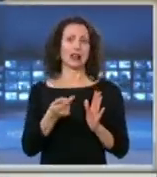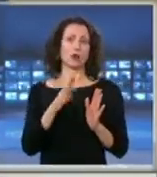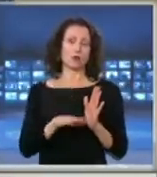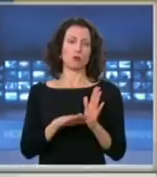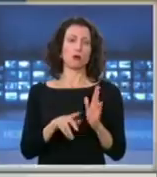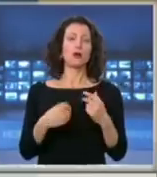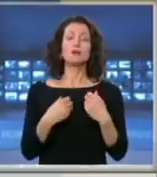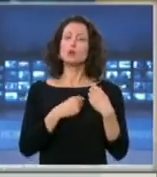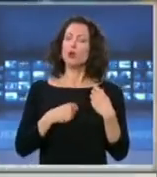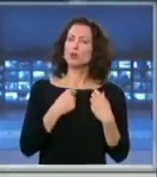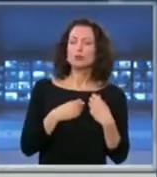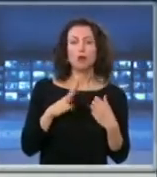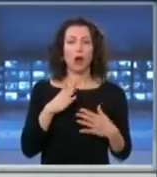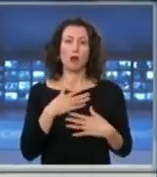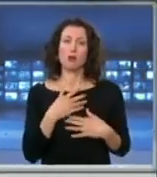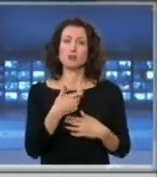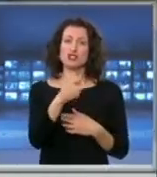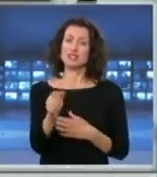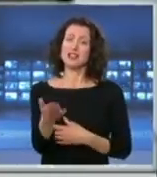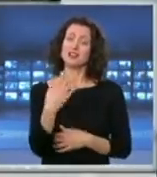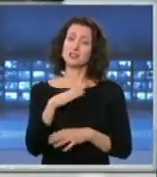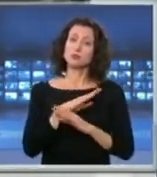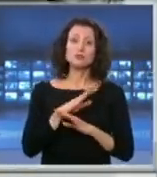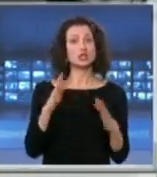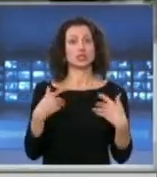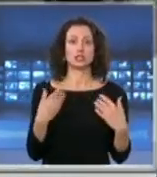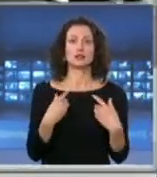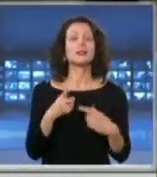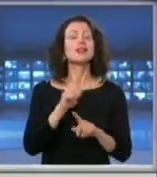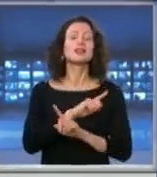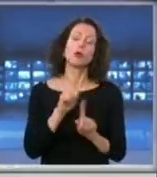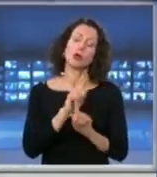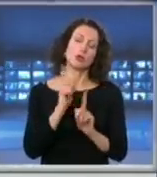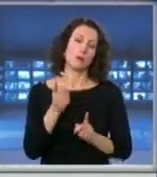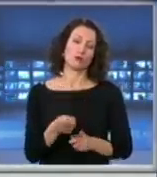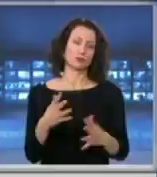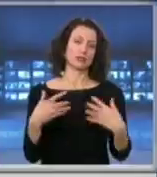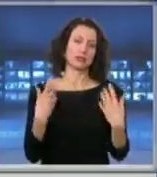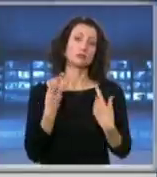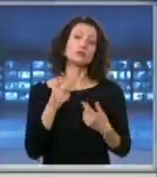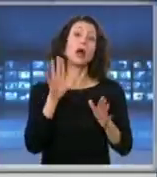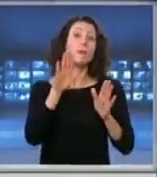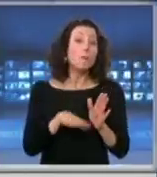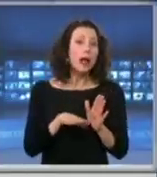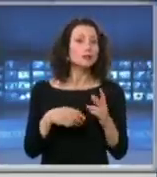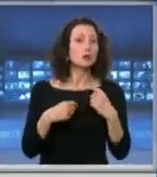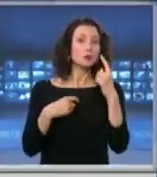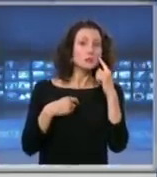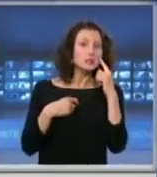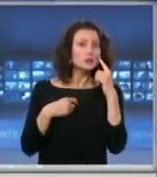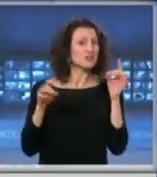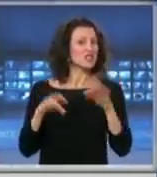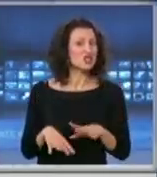имаш 60 000, ще си щастлив. Никога не можем да се радваме, но това е много по-малко, отколкото първоначално се смяташе.